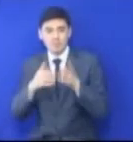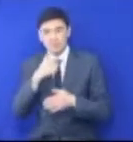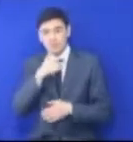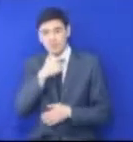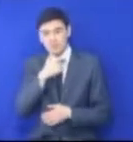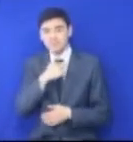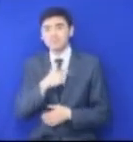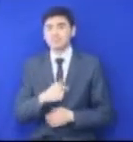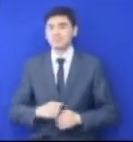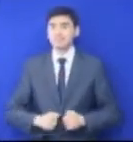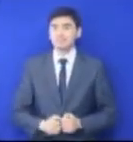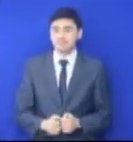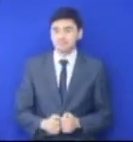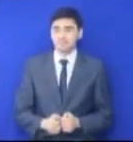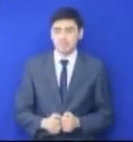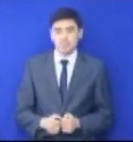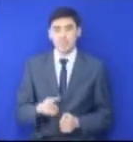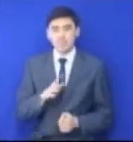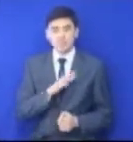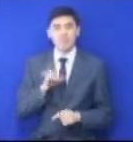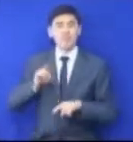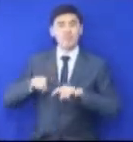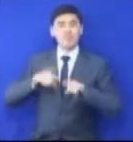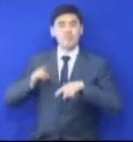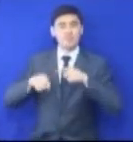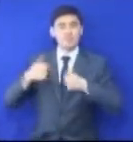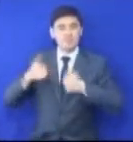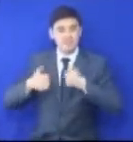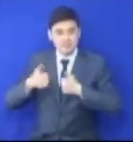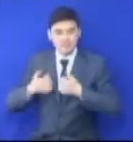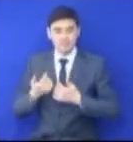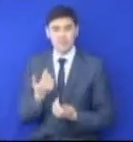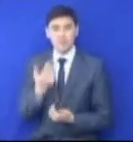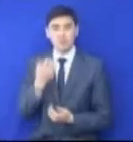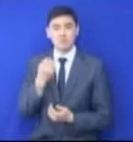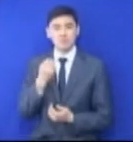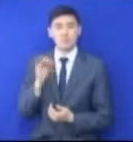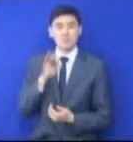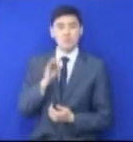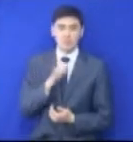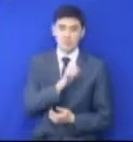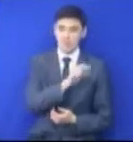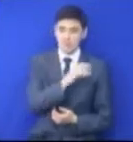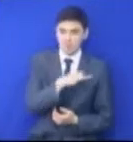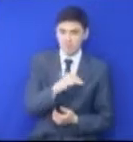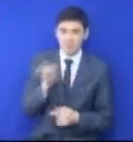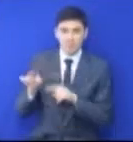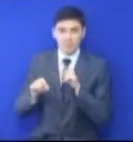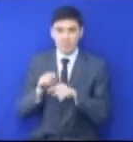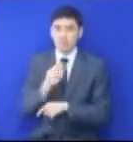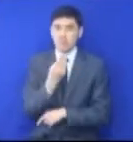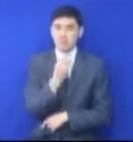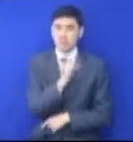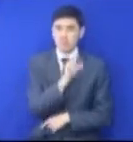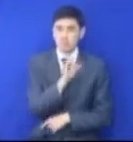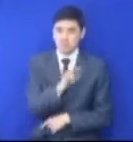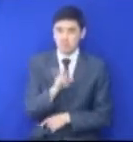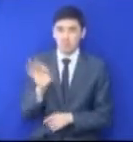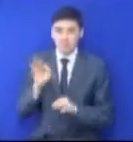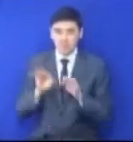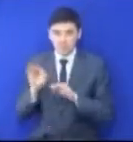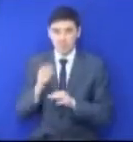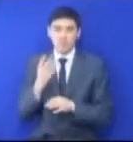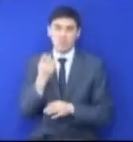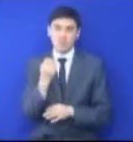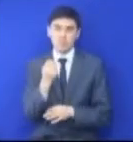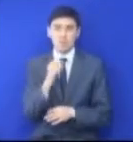время мероприятия была организована викторина с вопросами о творчестве Абая и Шакарима. Желающие могли сыграть в национальные игры Асагату и Товас